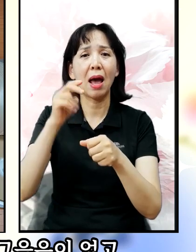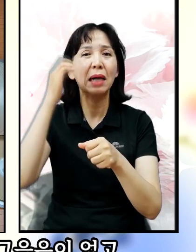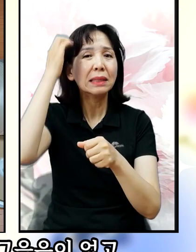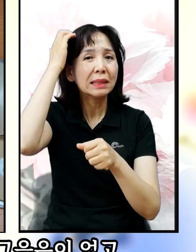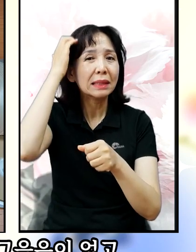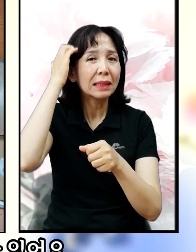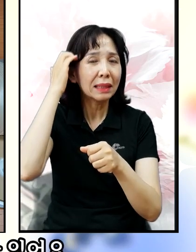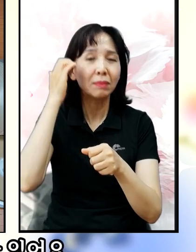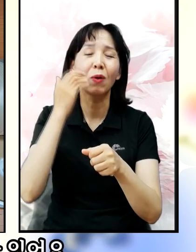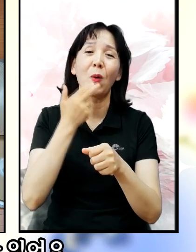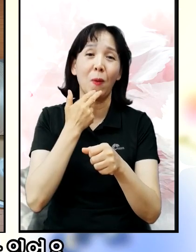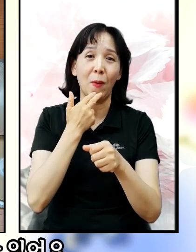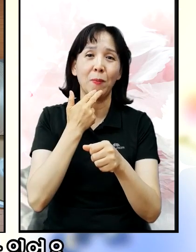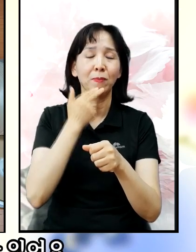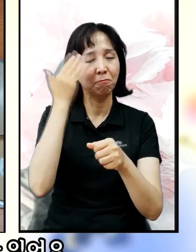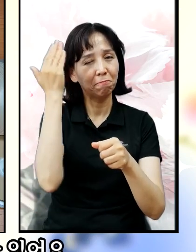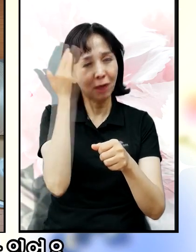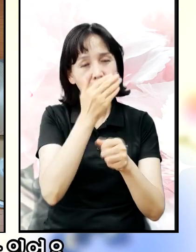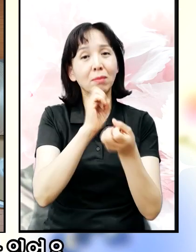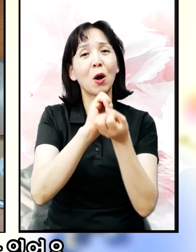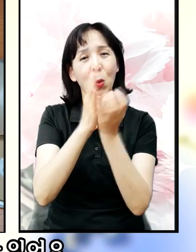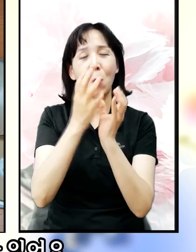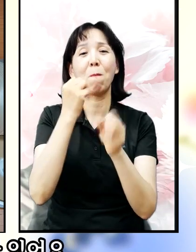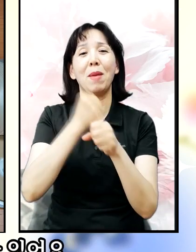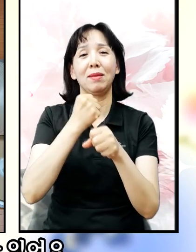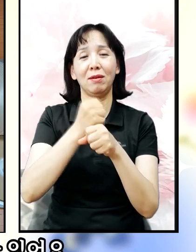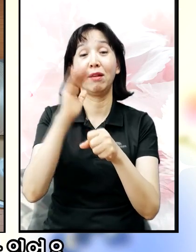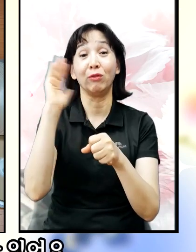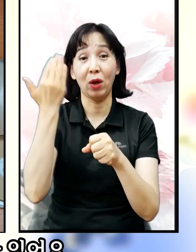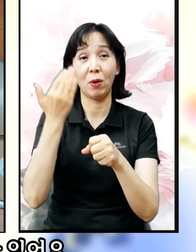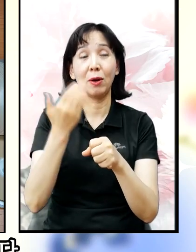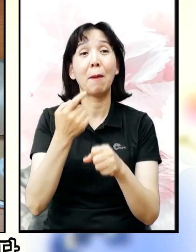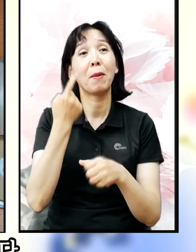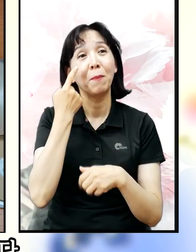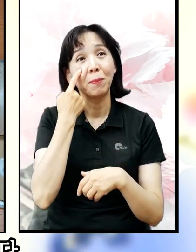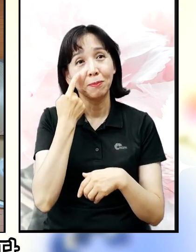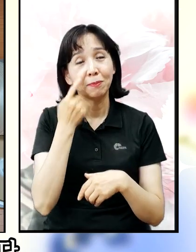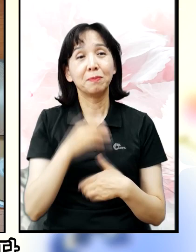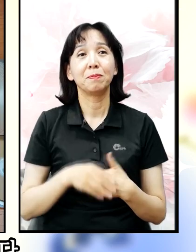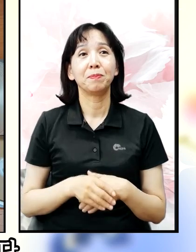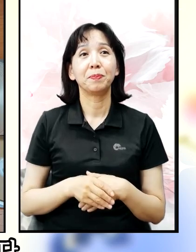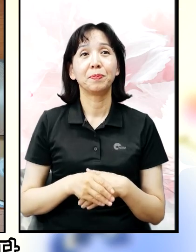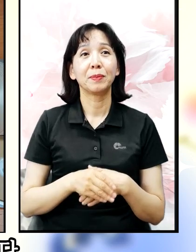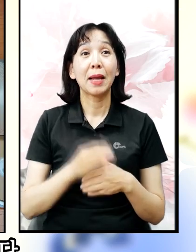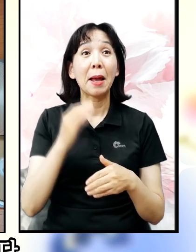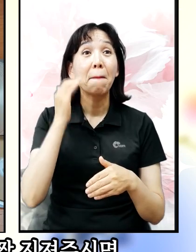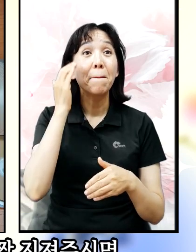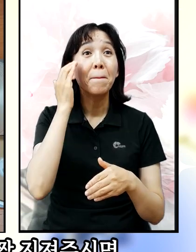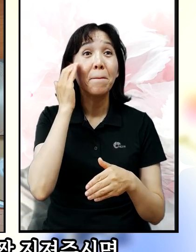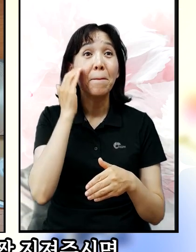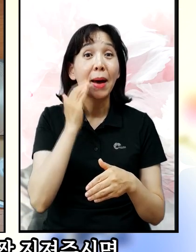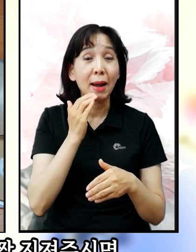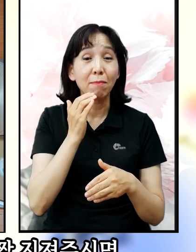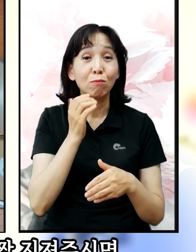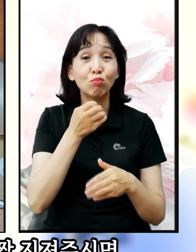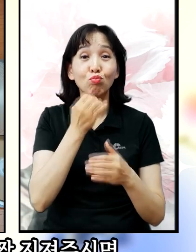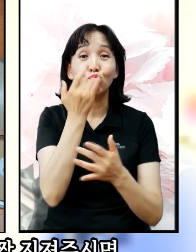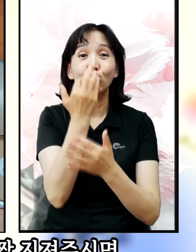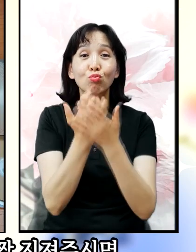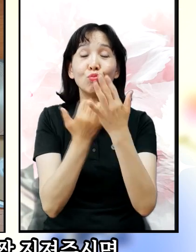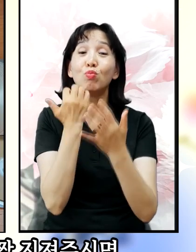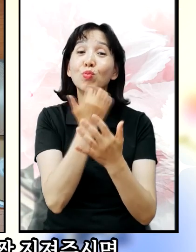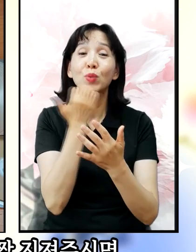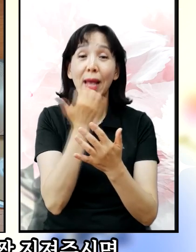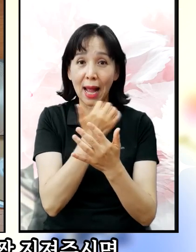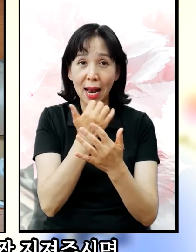해주셔야지 그을음이 없고 깔끔하게 이게 꽃이 나올 수가 있어요. 한번 해보도록 하겠습니다. 파란 불꽃